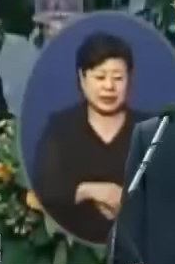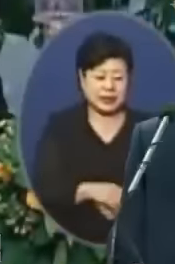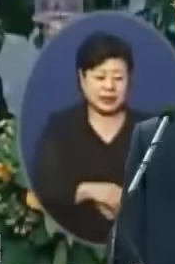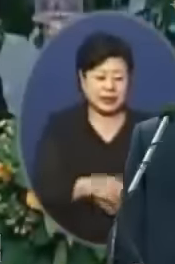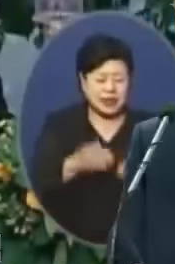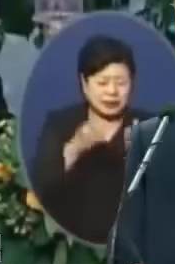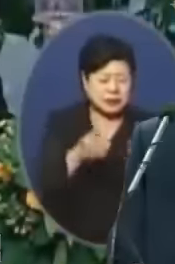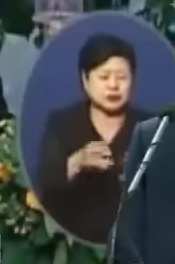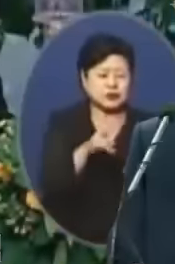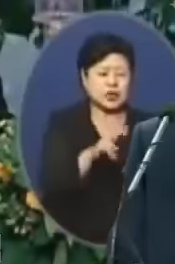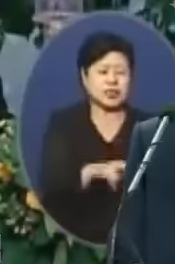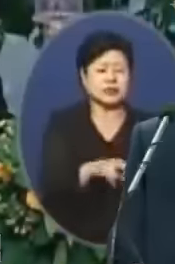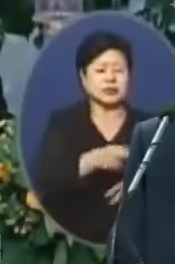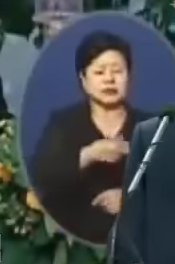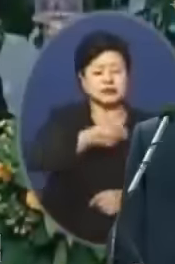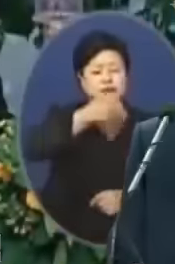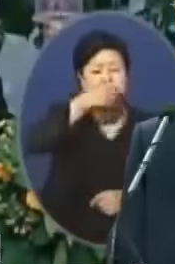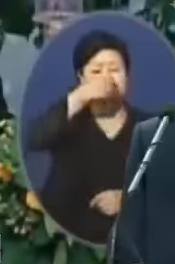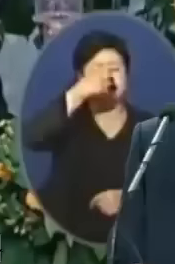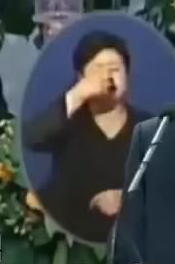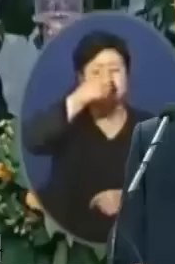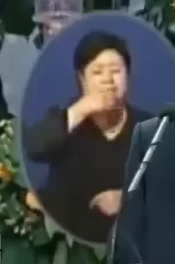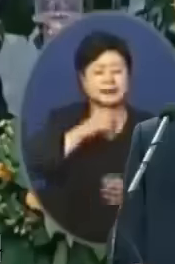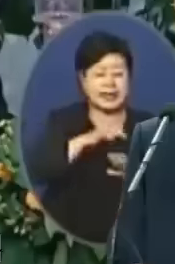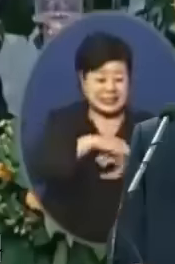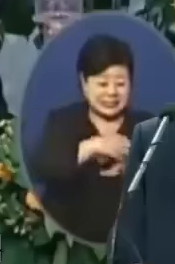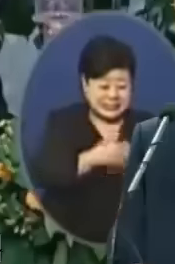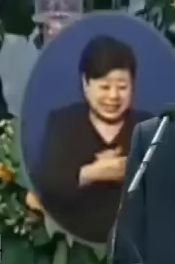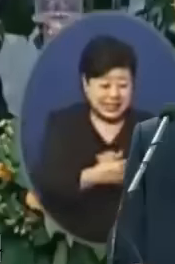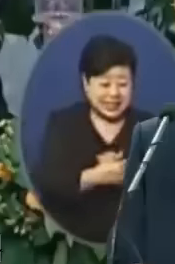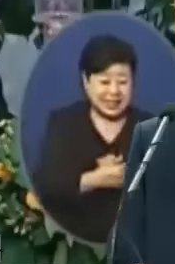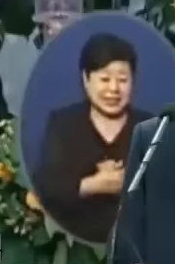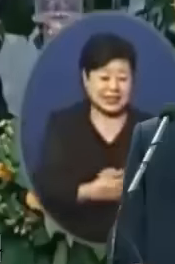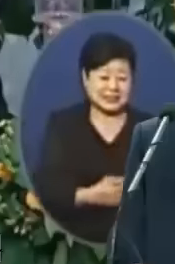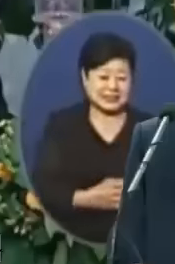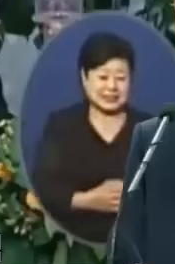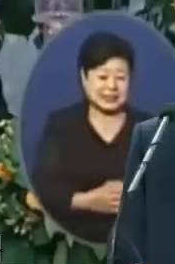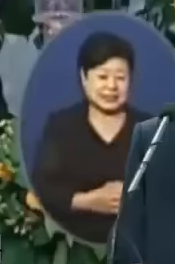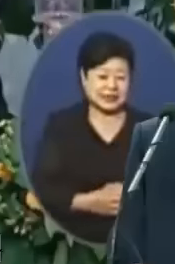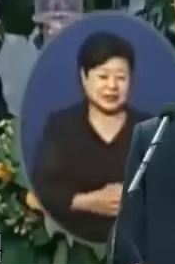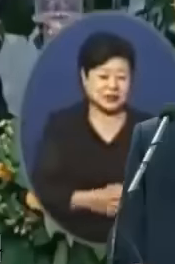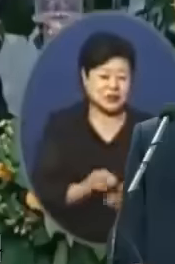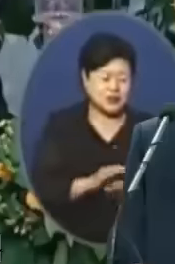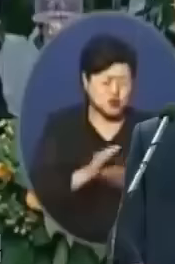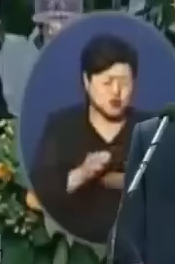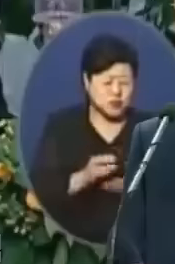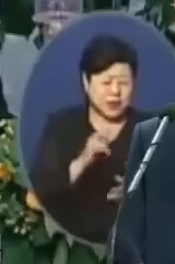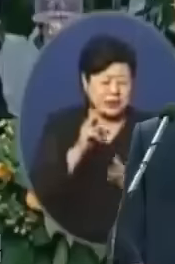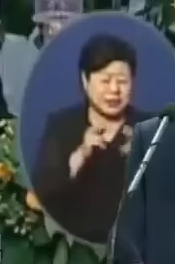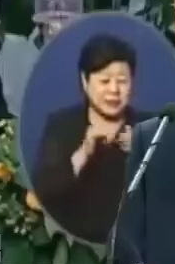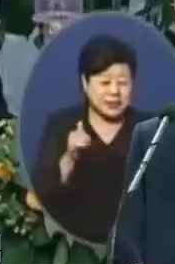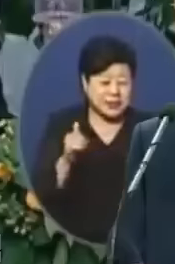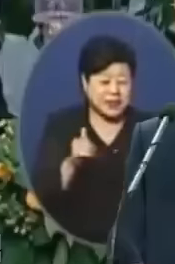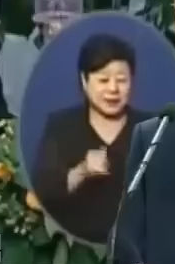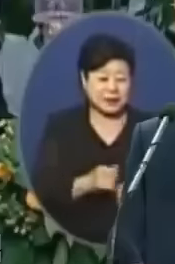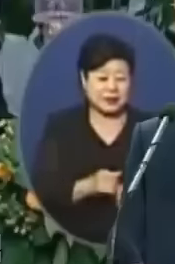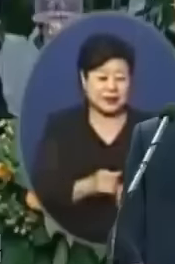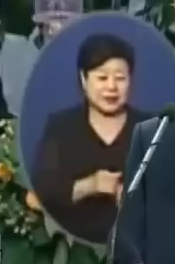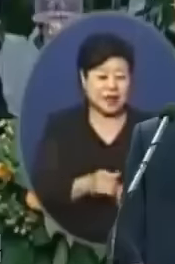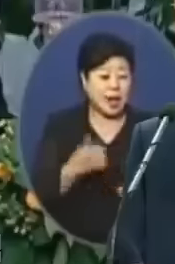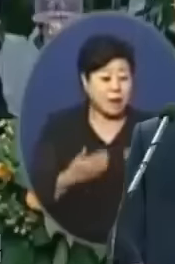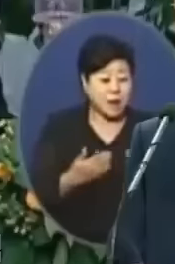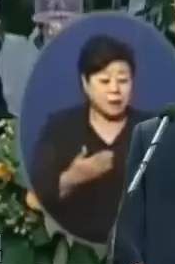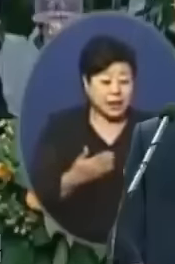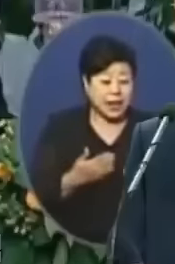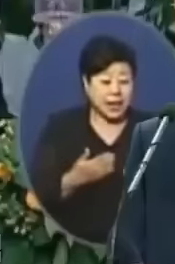집중적으로 앉아서 꿈을 꾸는 것입니다. 세계적으로 큰 사업관 그가 사업에 눈코털썩이